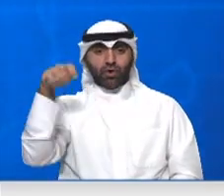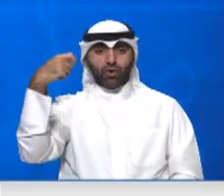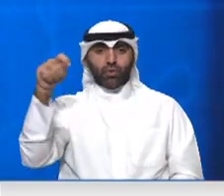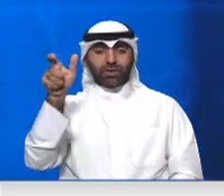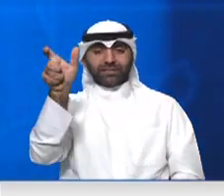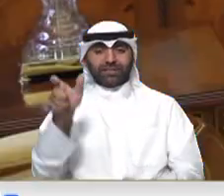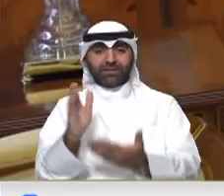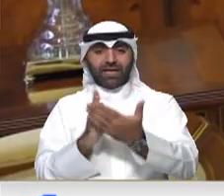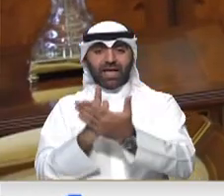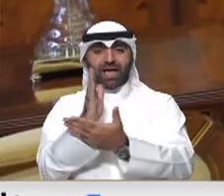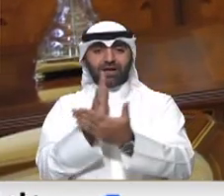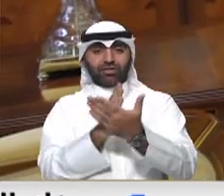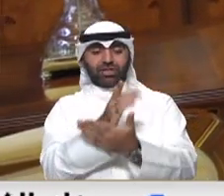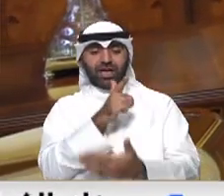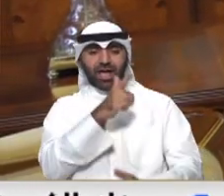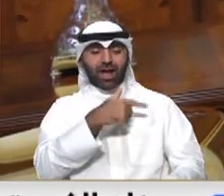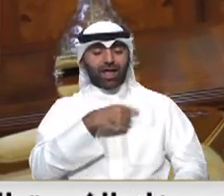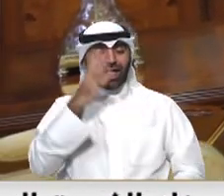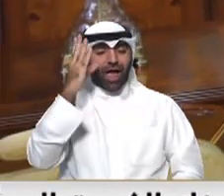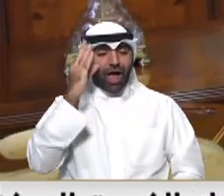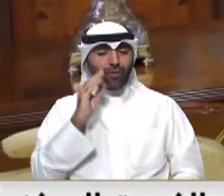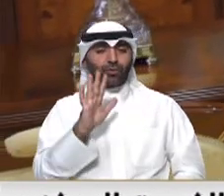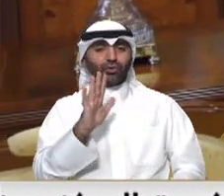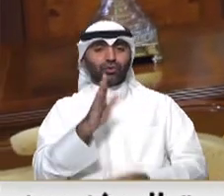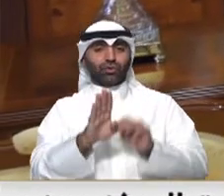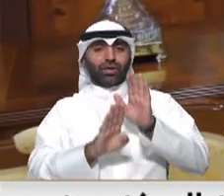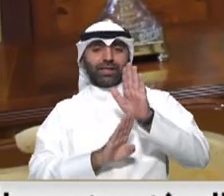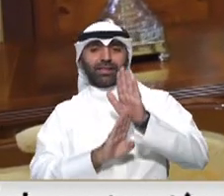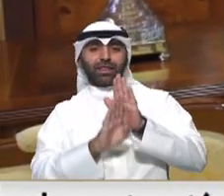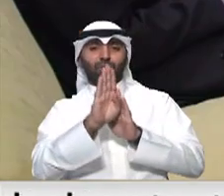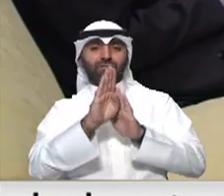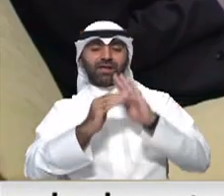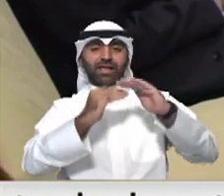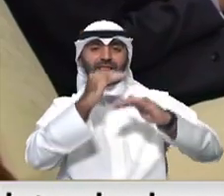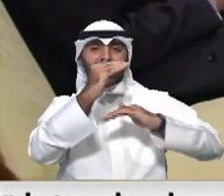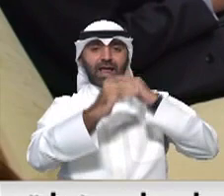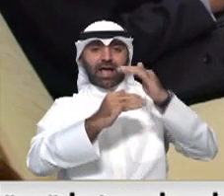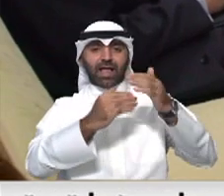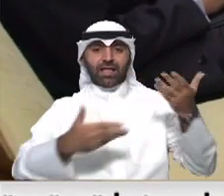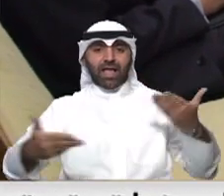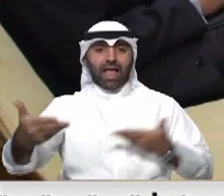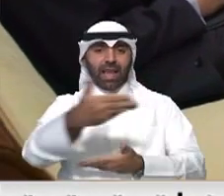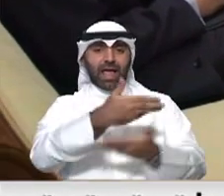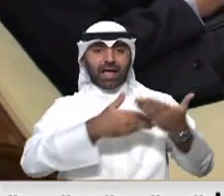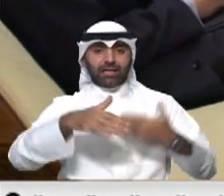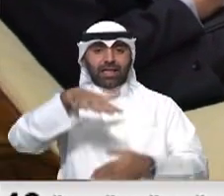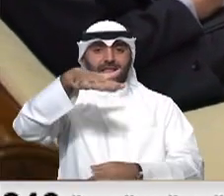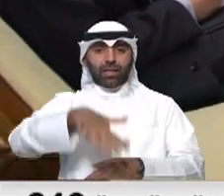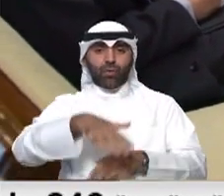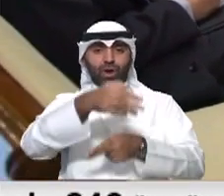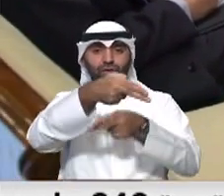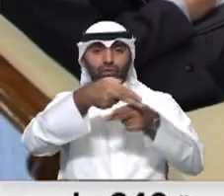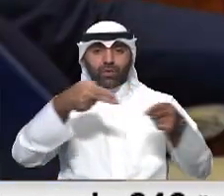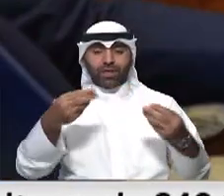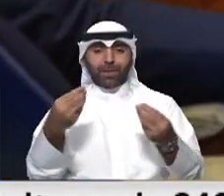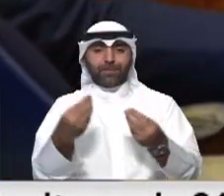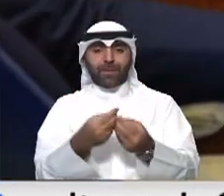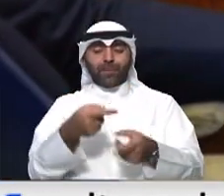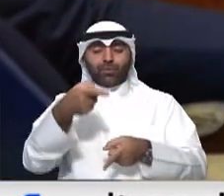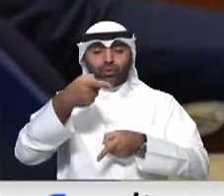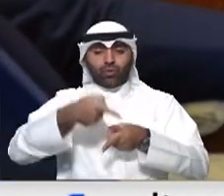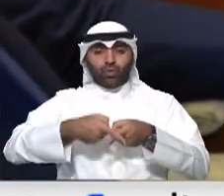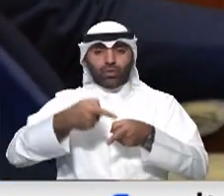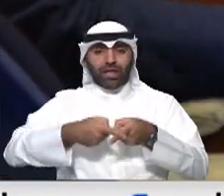التوفيق في مهام عمله وللعلاقات الثنائيه الوثيقه التي تجمع البلدين الصديقين المزيد من التقدم والازدهار